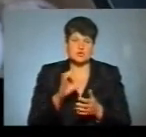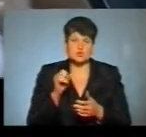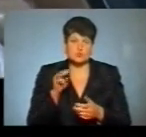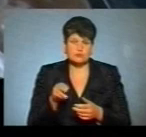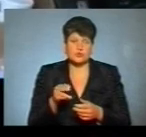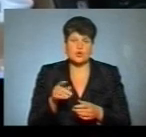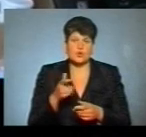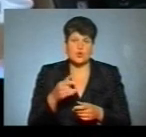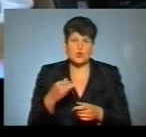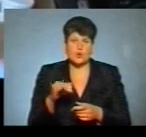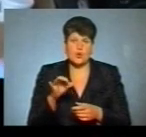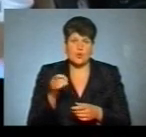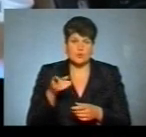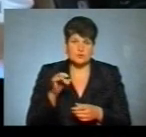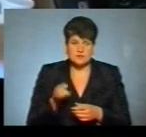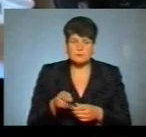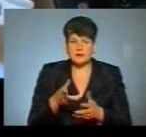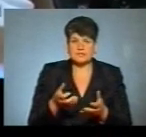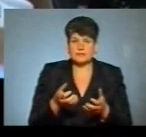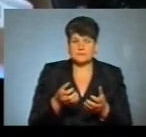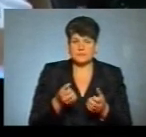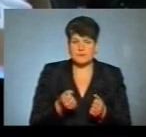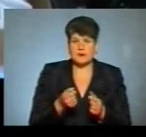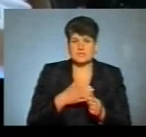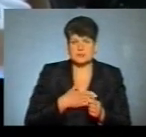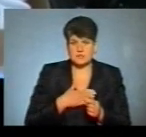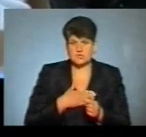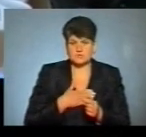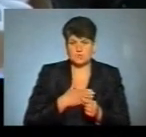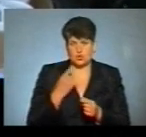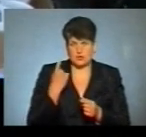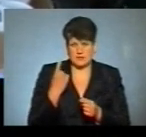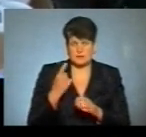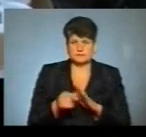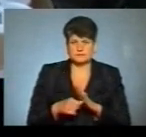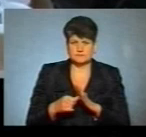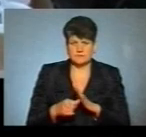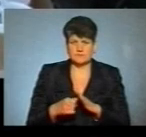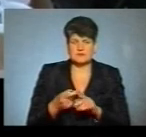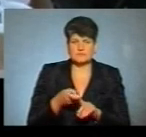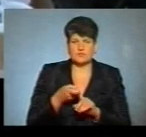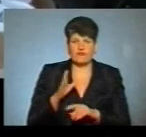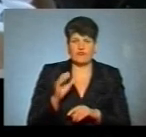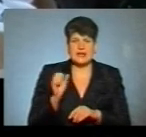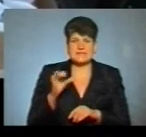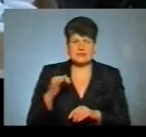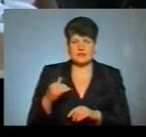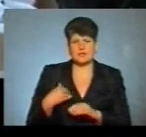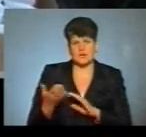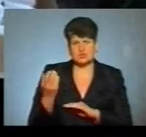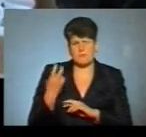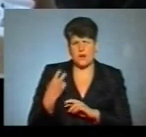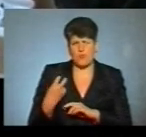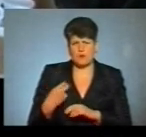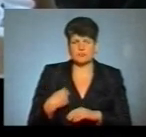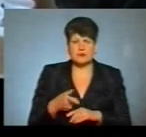і йогурт. Контакт ми тримали безпосередньо з нашим одним безхатченком Василем, який до нас приходив.